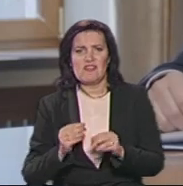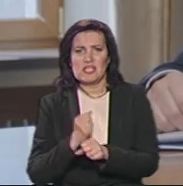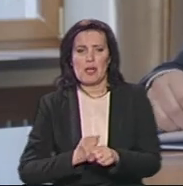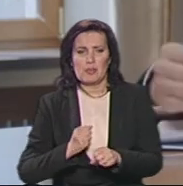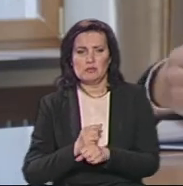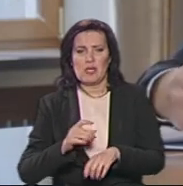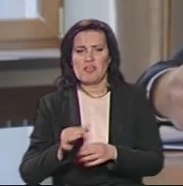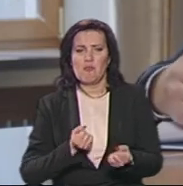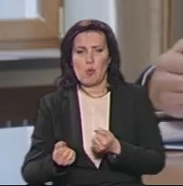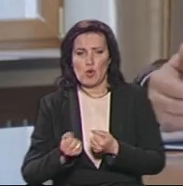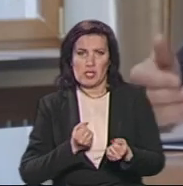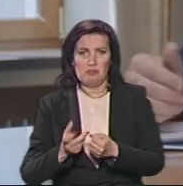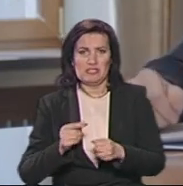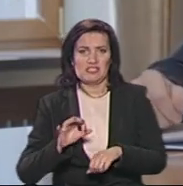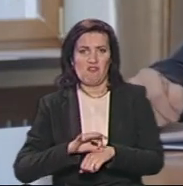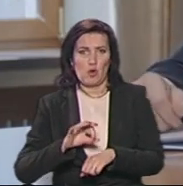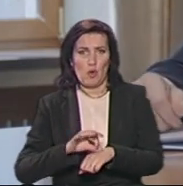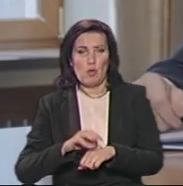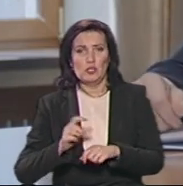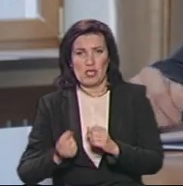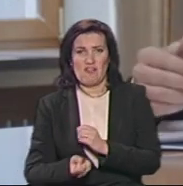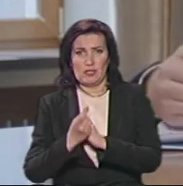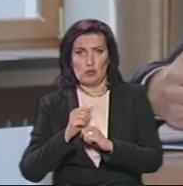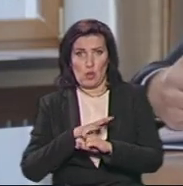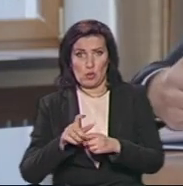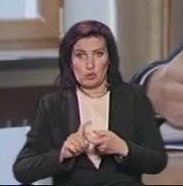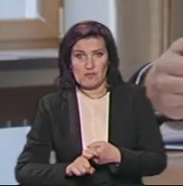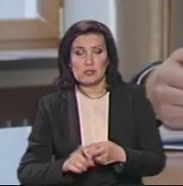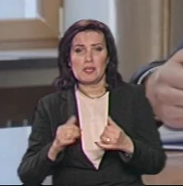хворобою, що викликана новим коронавірусом. І ми